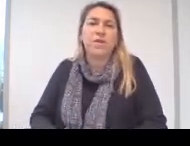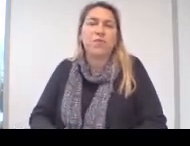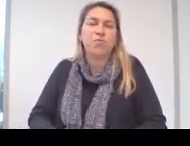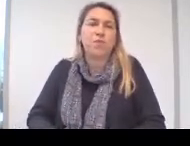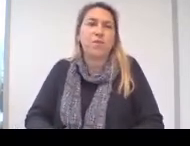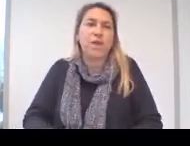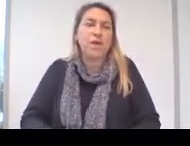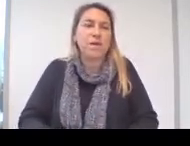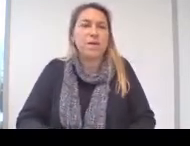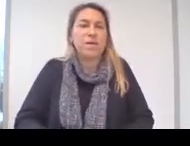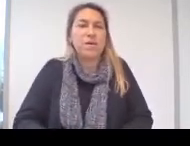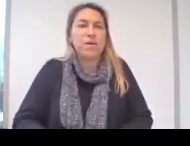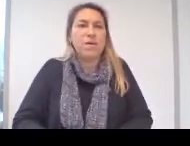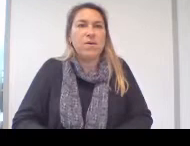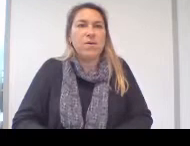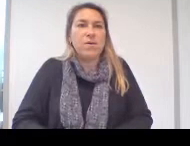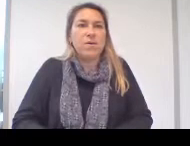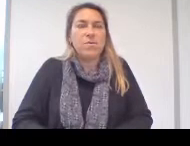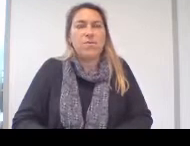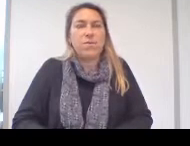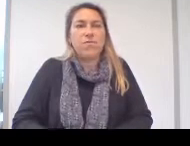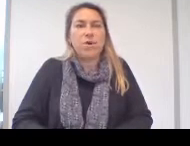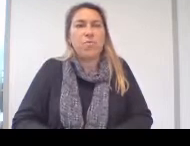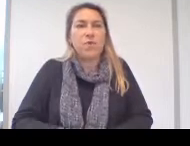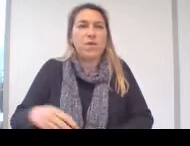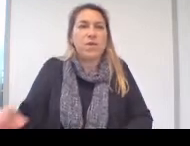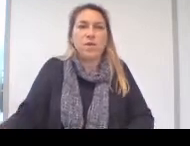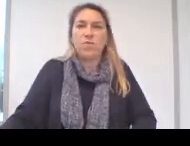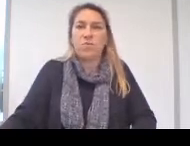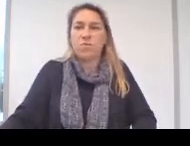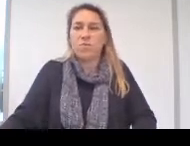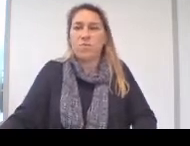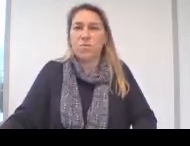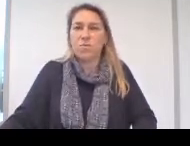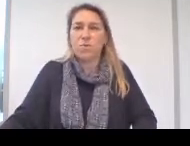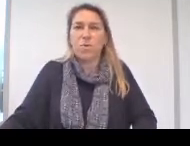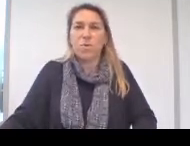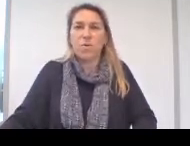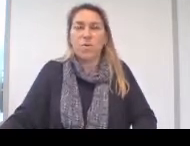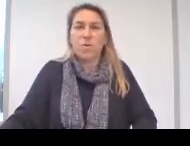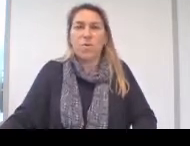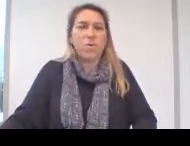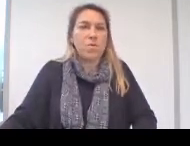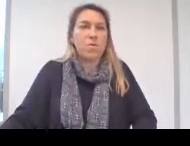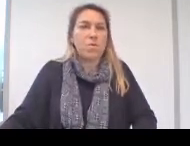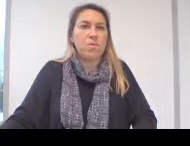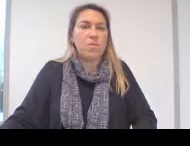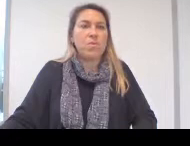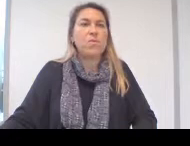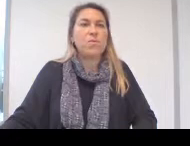difficulté d'insertion professionnelle? Je pense qu'il y aura effectivement de la place pour tout le monde. On parlait là des formations et qui